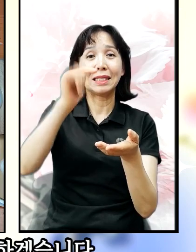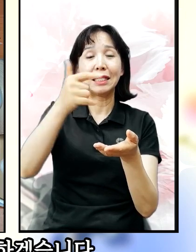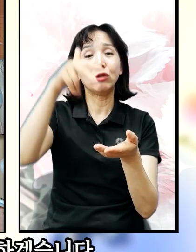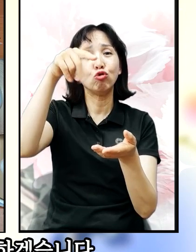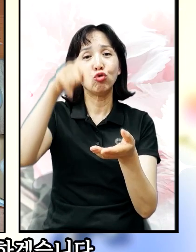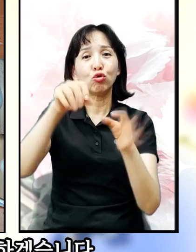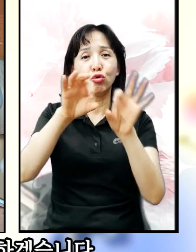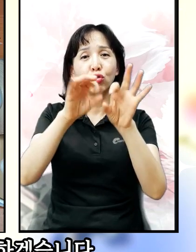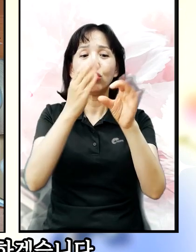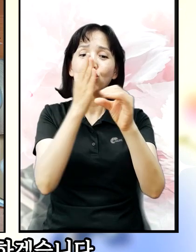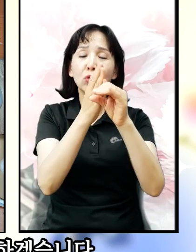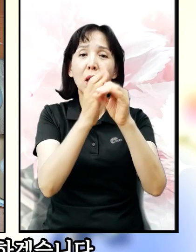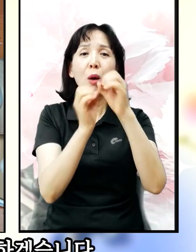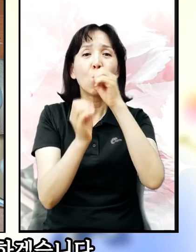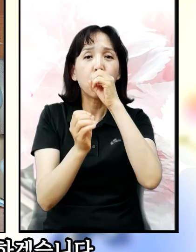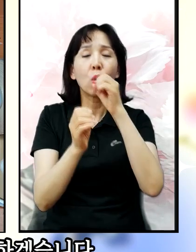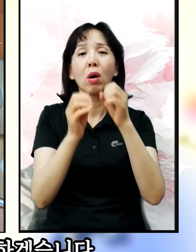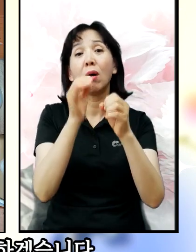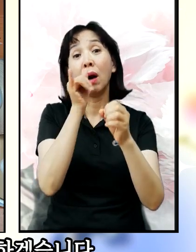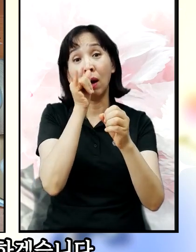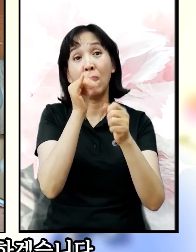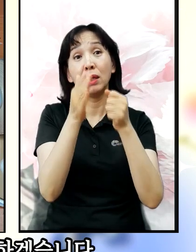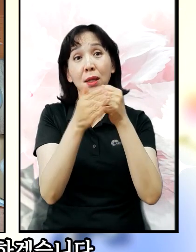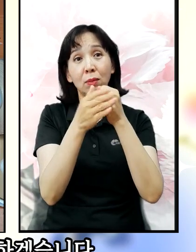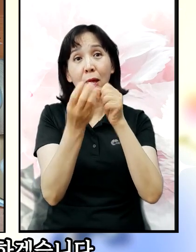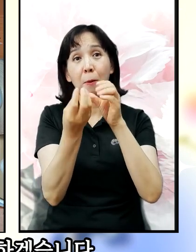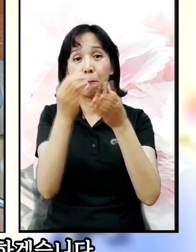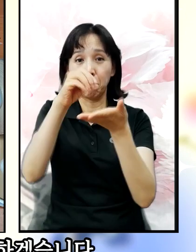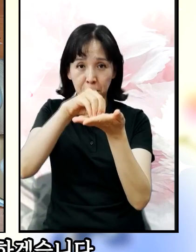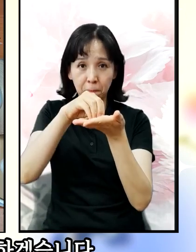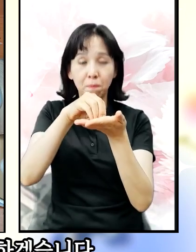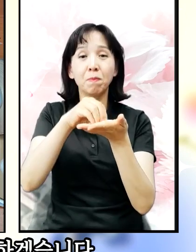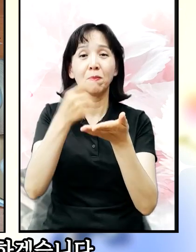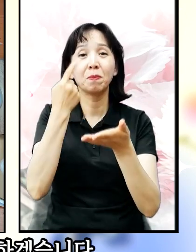옆으로 살짝 눕혀서 붙여보도록 하겠습니다.